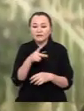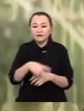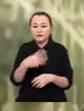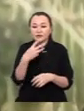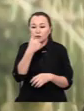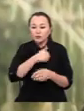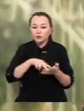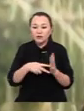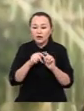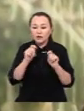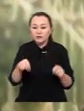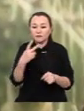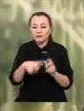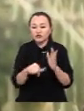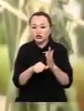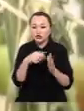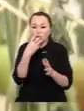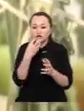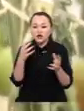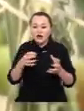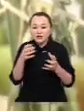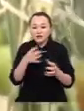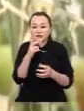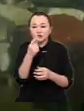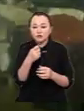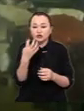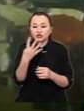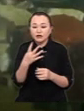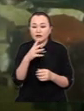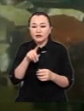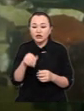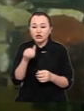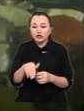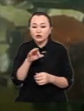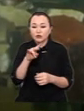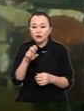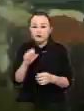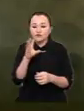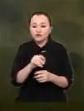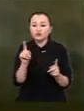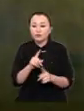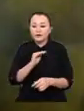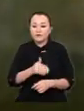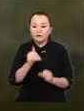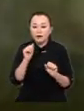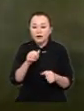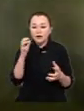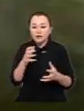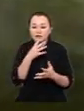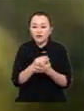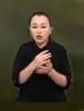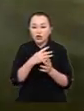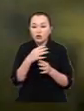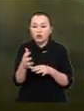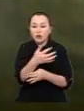году планируется открыть 26 овощехранилищ на 104,5 тысячи тонн. Все для того, чтобы фермеры могли хранить свой урожай